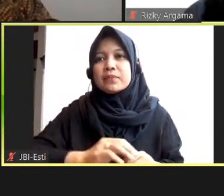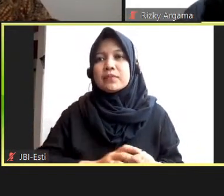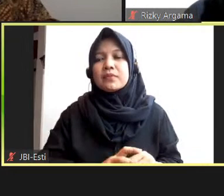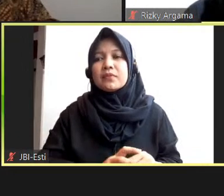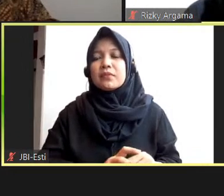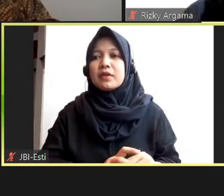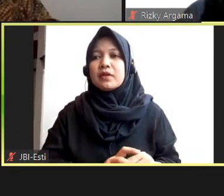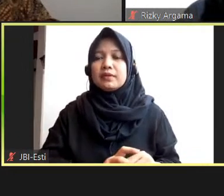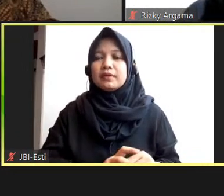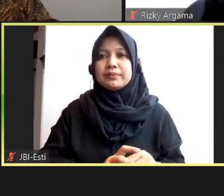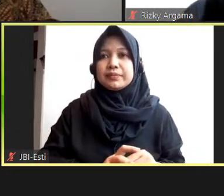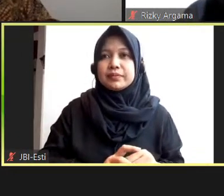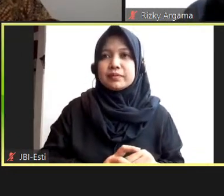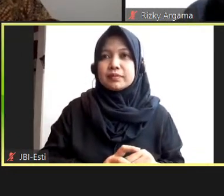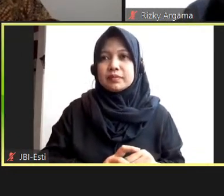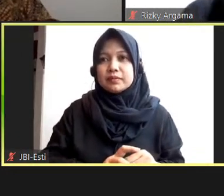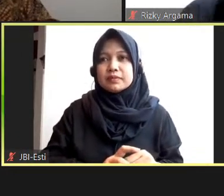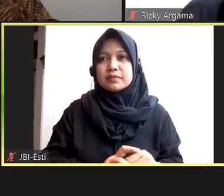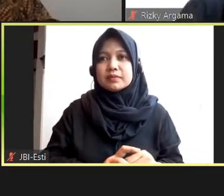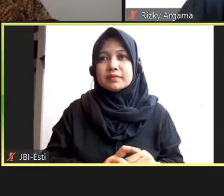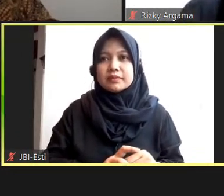Kita melihat bahwa